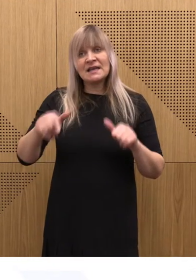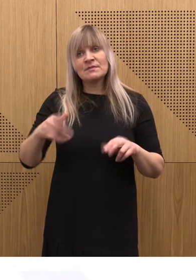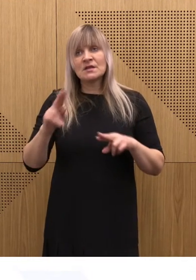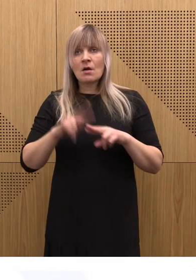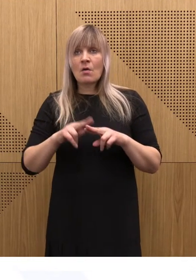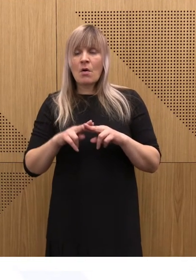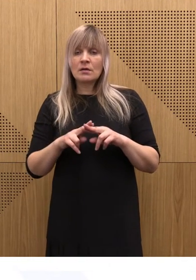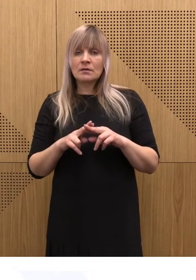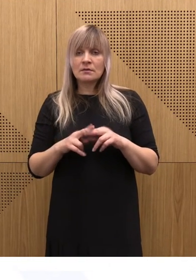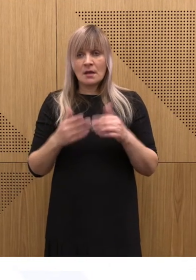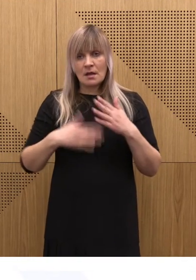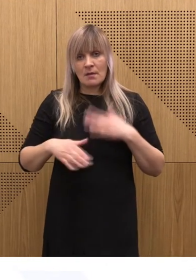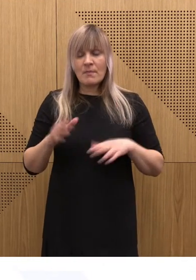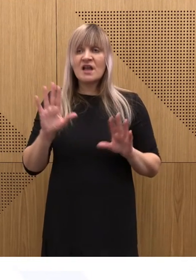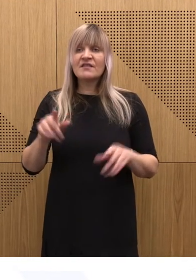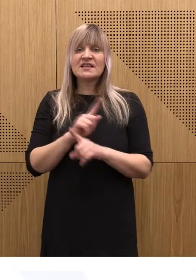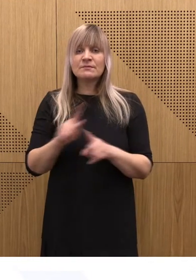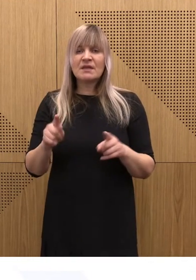mitte olla üksteise kõrikallal.